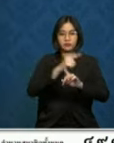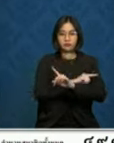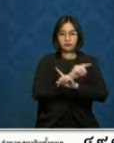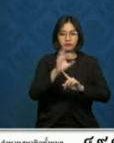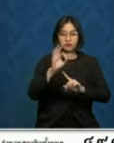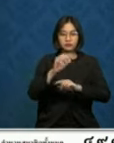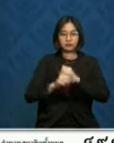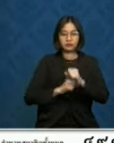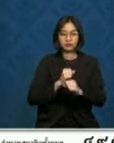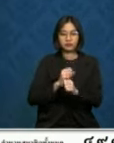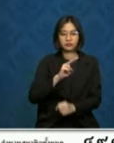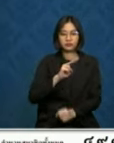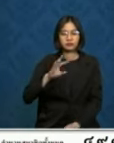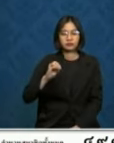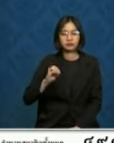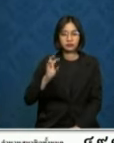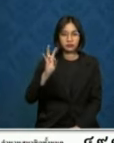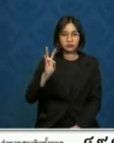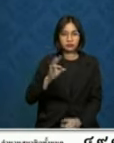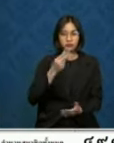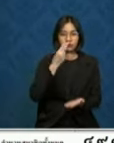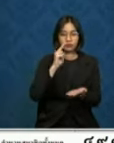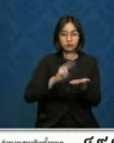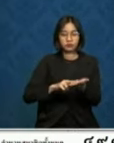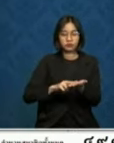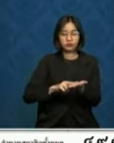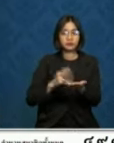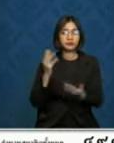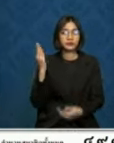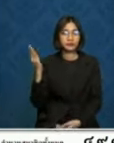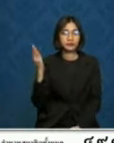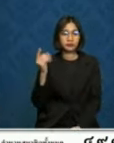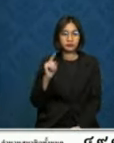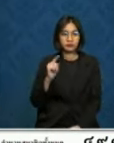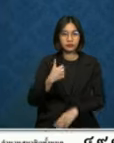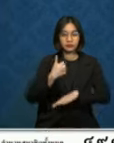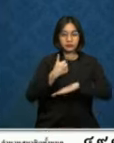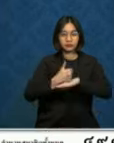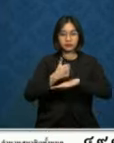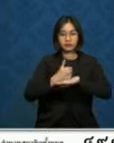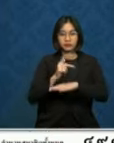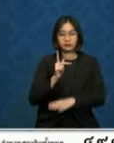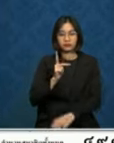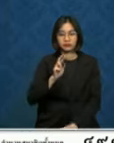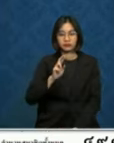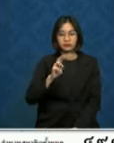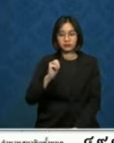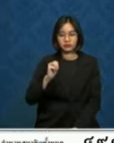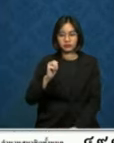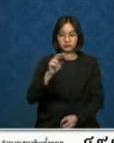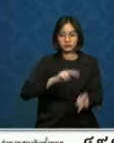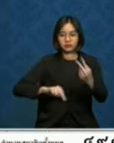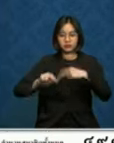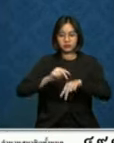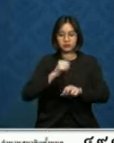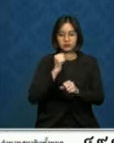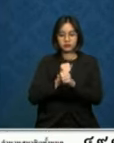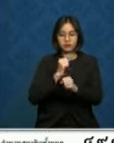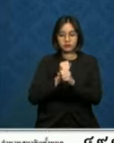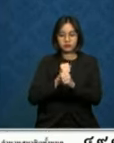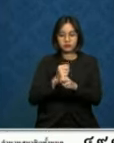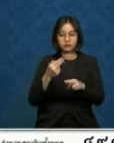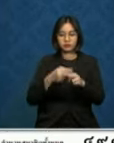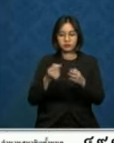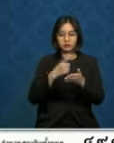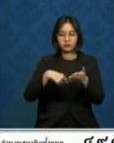ม2567หนังสือฉบับนี้นะครับท่านอธิบดีกรมการจัดหางานเป็นคนลงนามด้